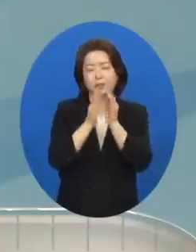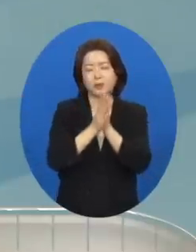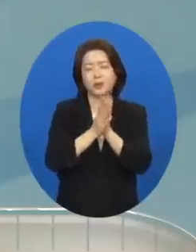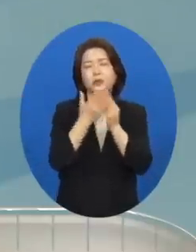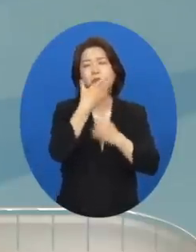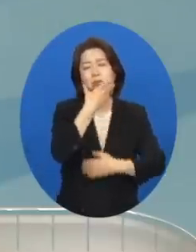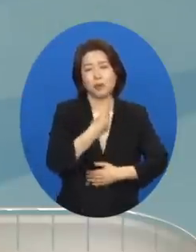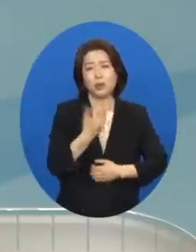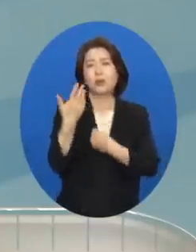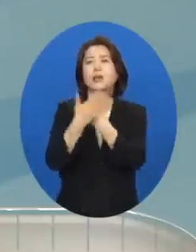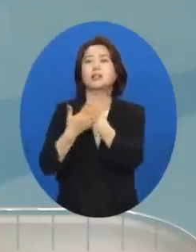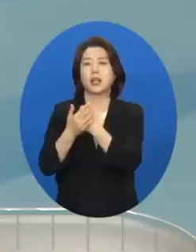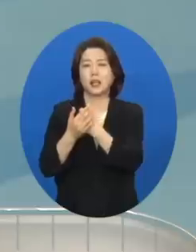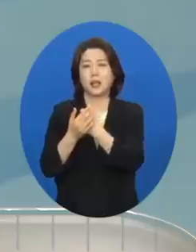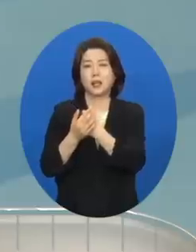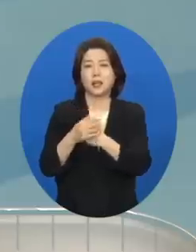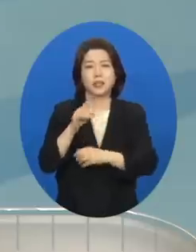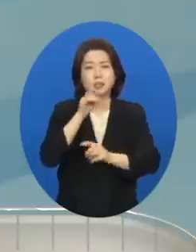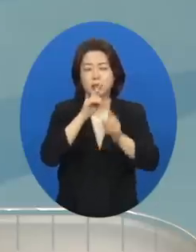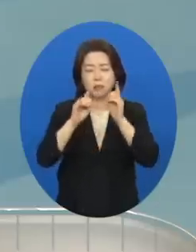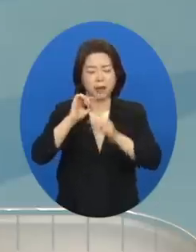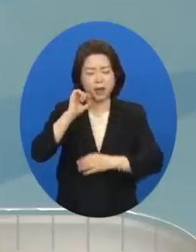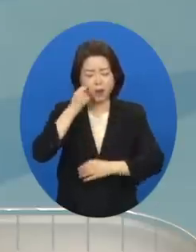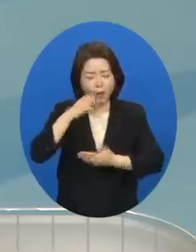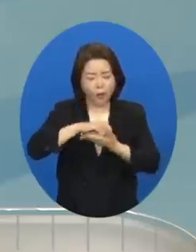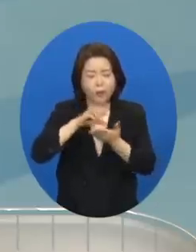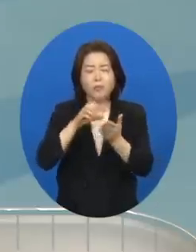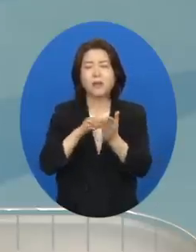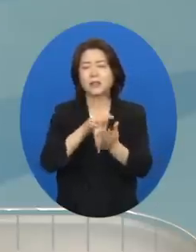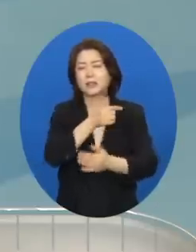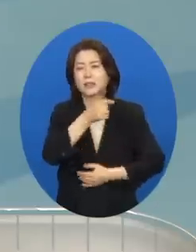은혜지요, 말할 수 없는 하나님의 은혜지요.